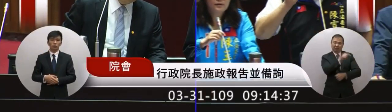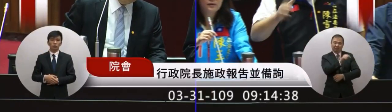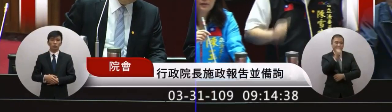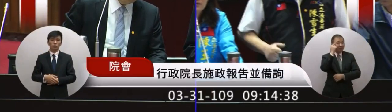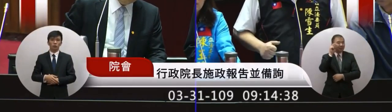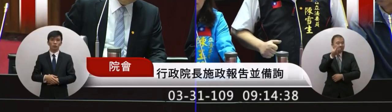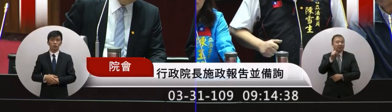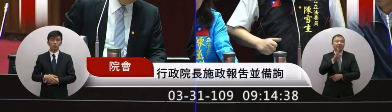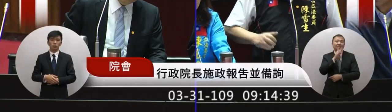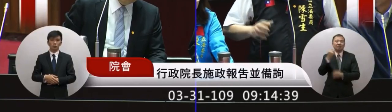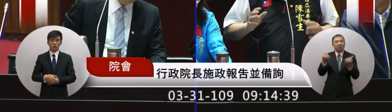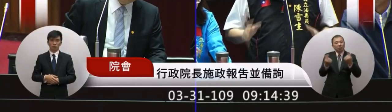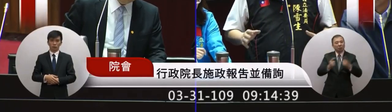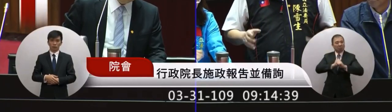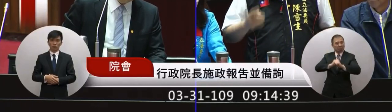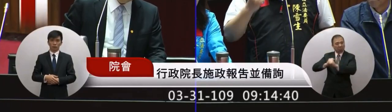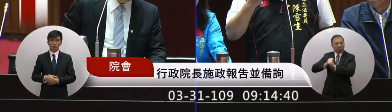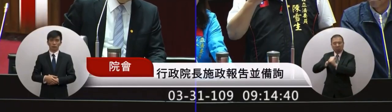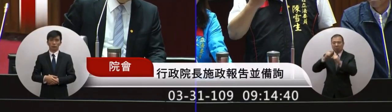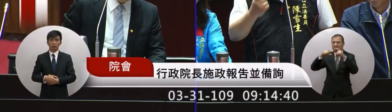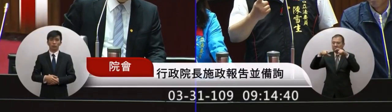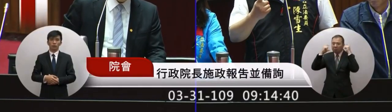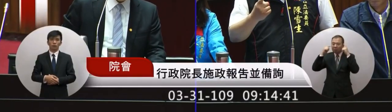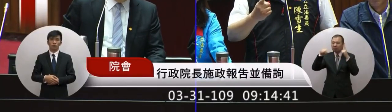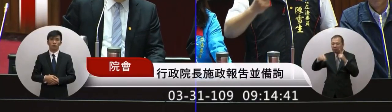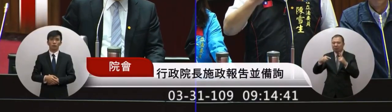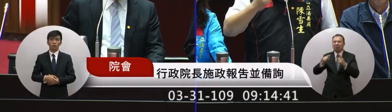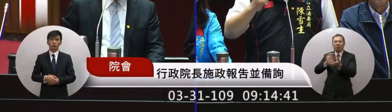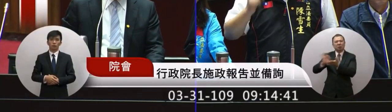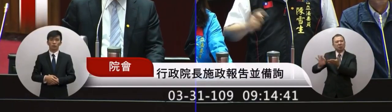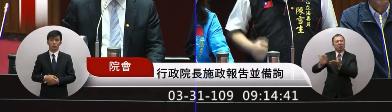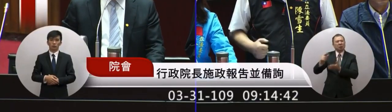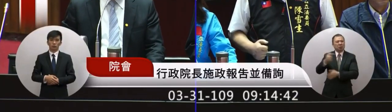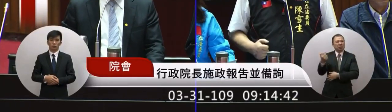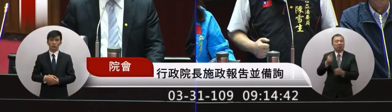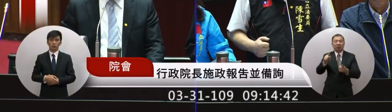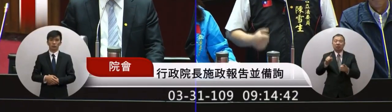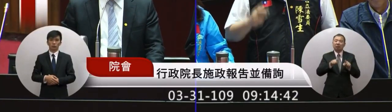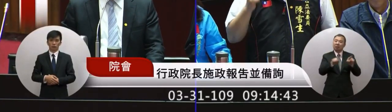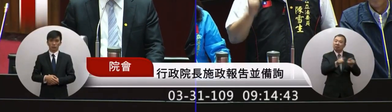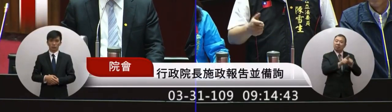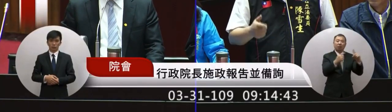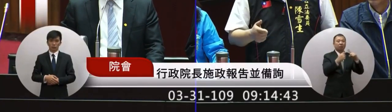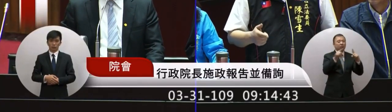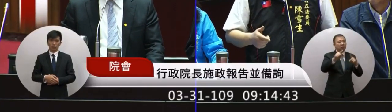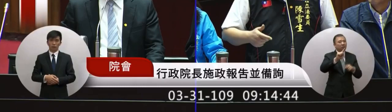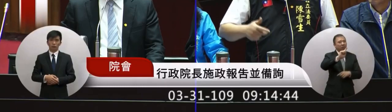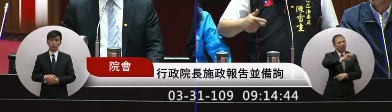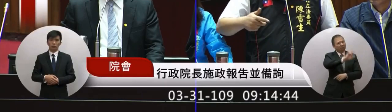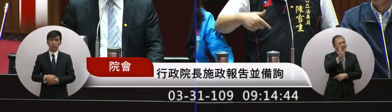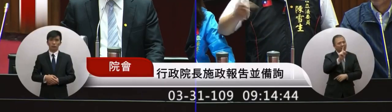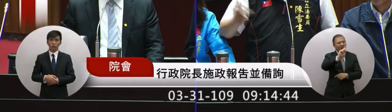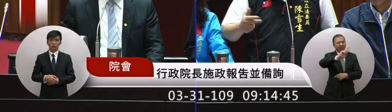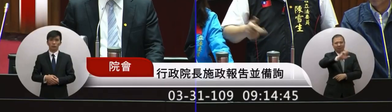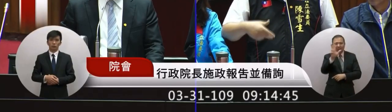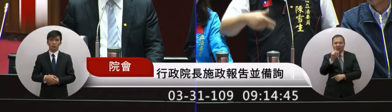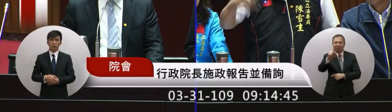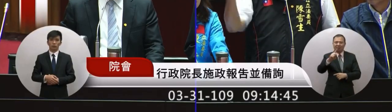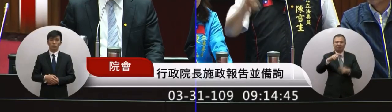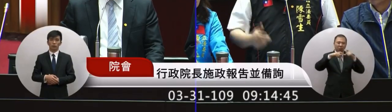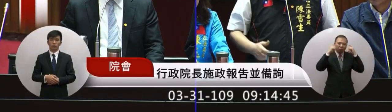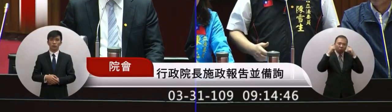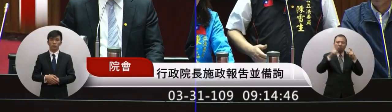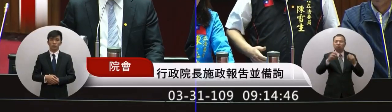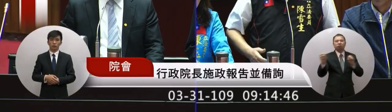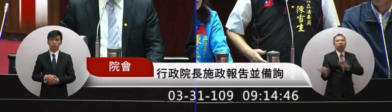用的量会比较多了。我们平常人可能一天用一个哈，或者2天用一个。那清洁队，他换班的时候他就